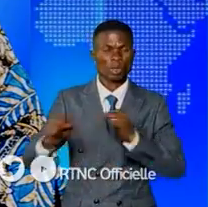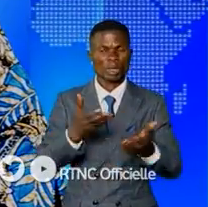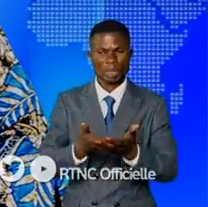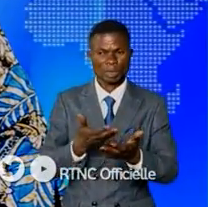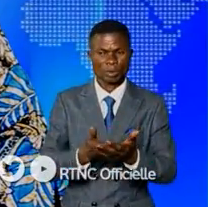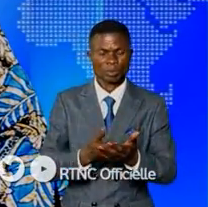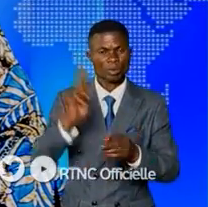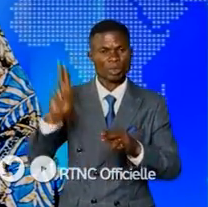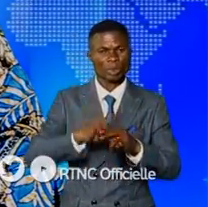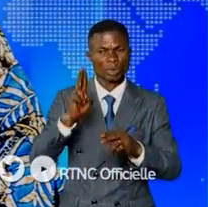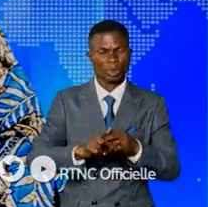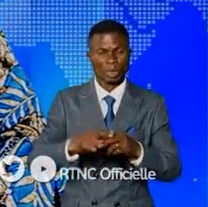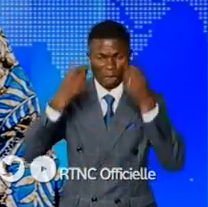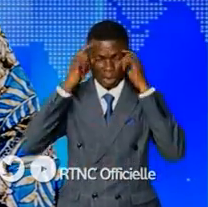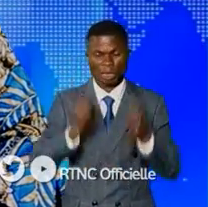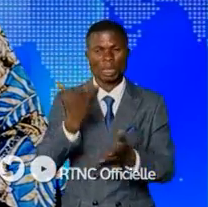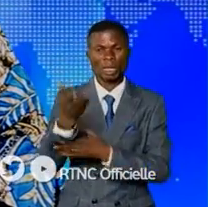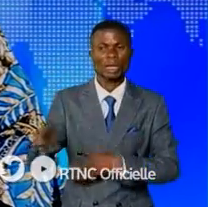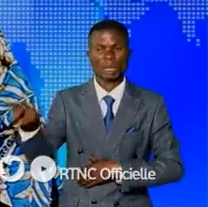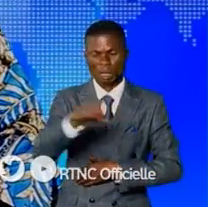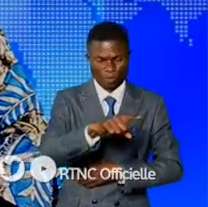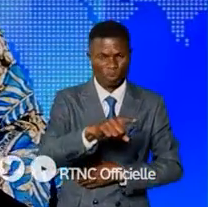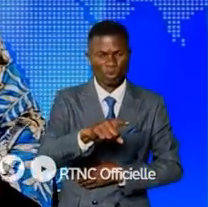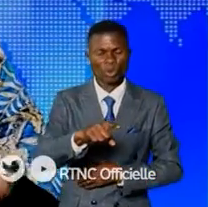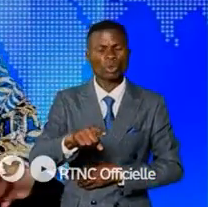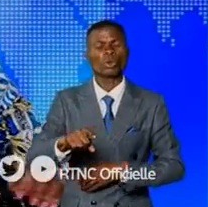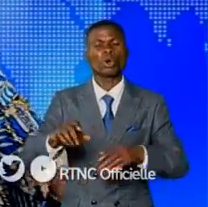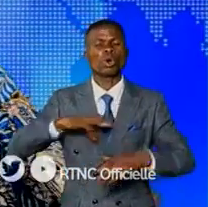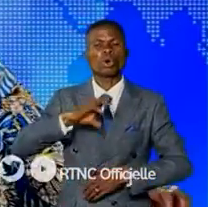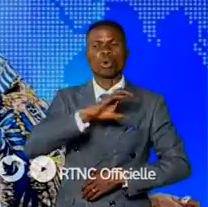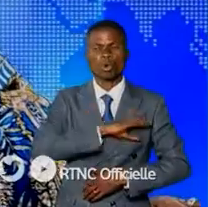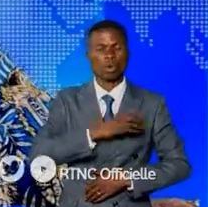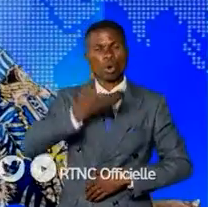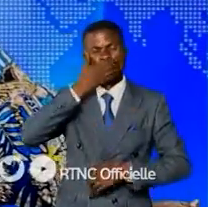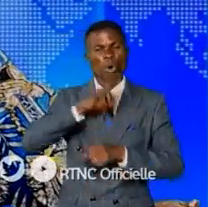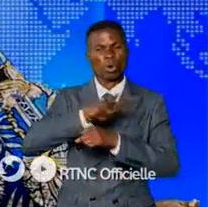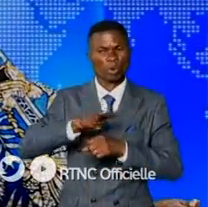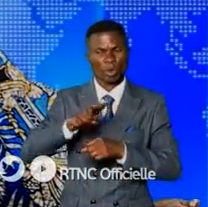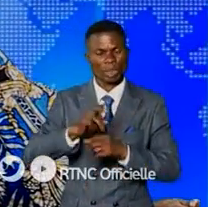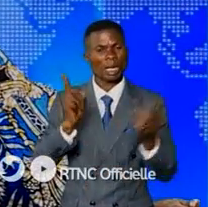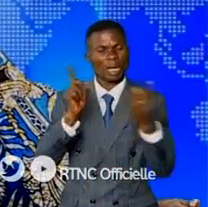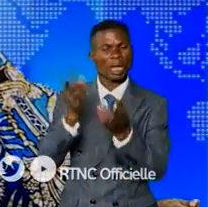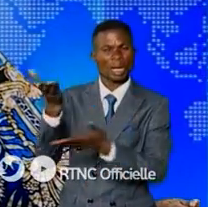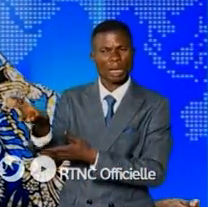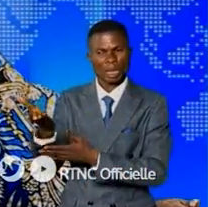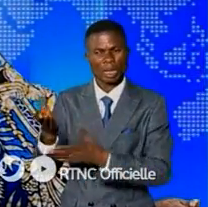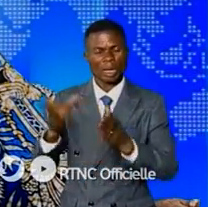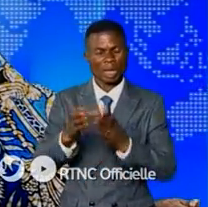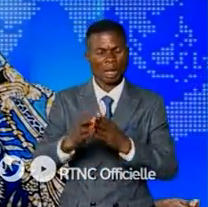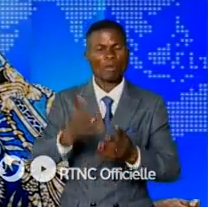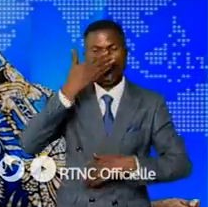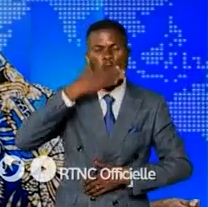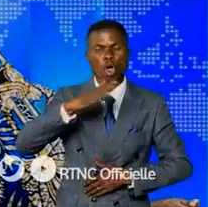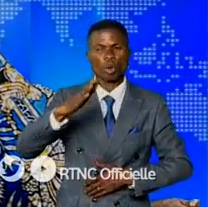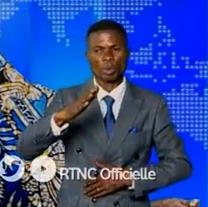En application des dites décisions, je vous invite donc à mettre les comités COVID-19 en contact avec les zones de santé de